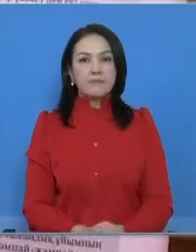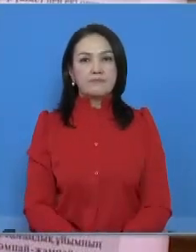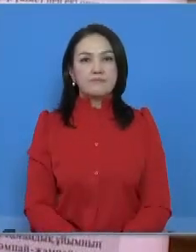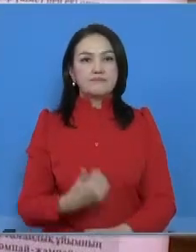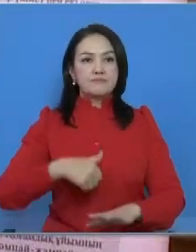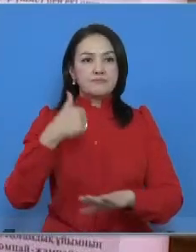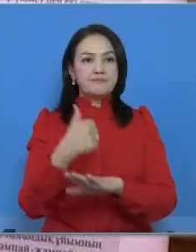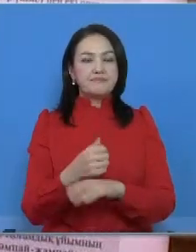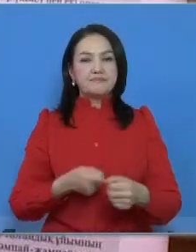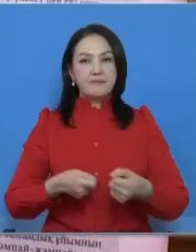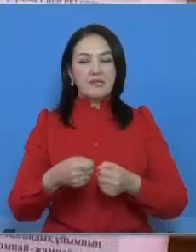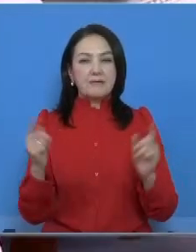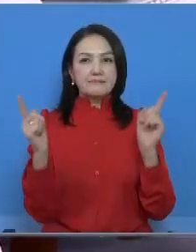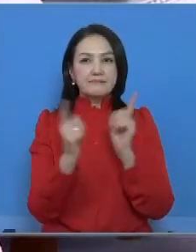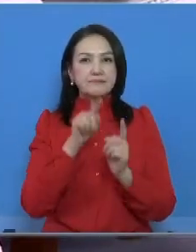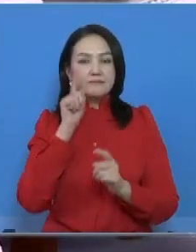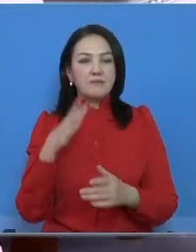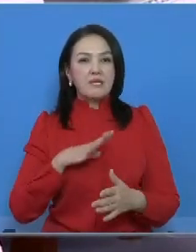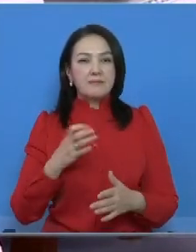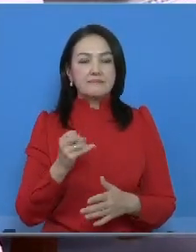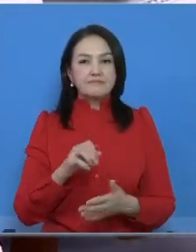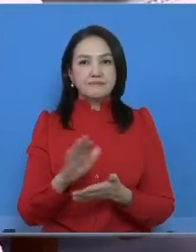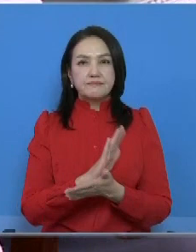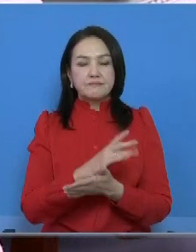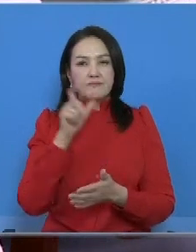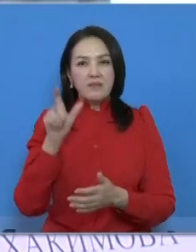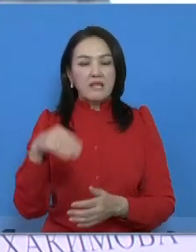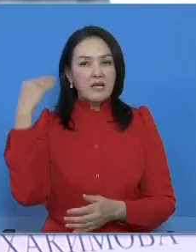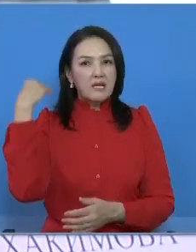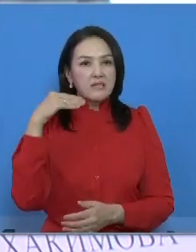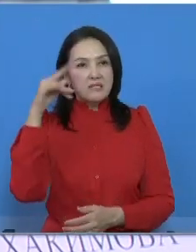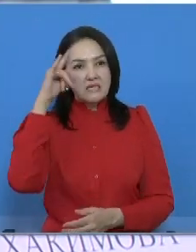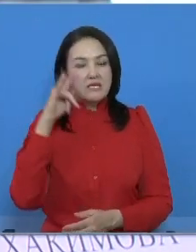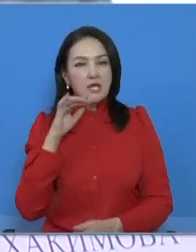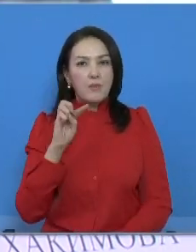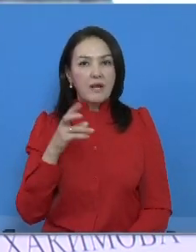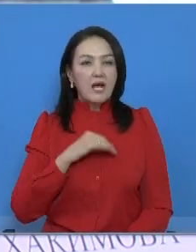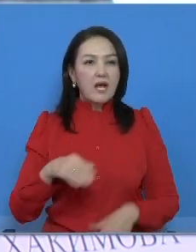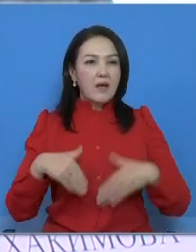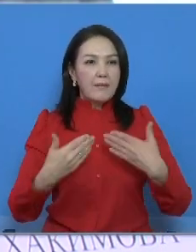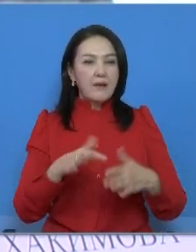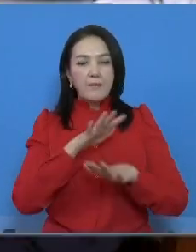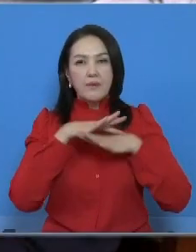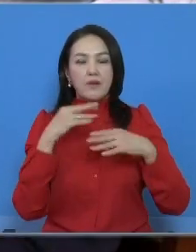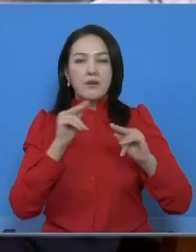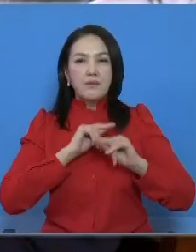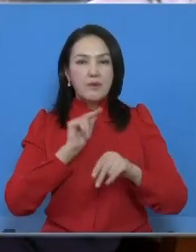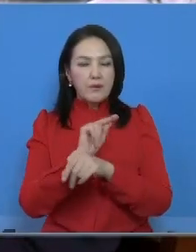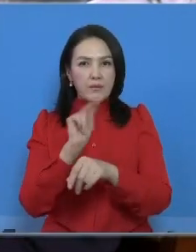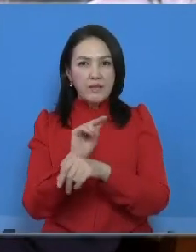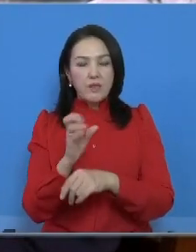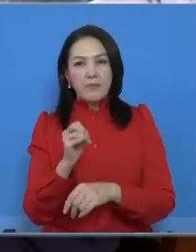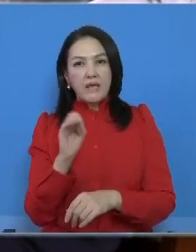главным спикером встречи с молодежью стал почетный журналист Казахстана жира был кабакбаев который посвятил многие труды изучения